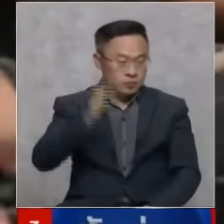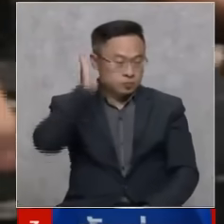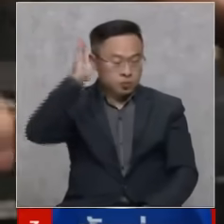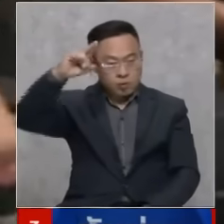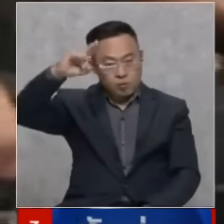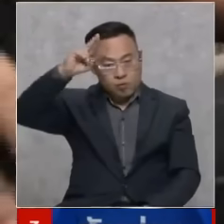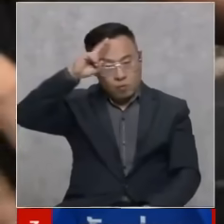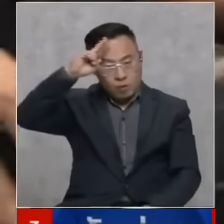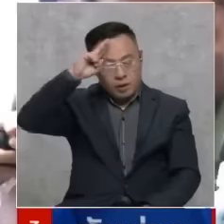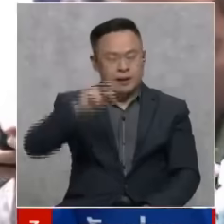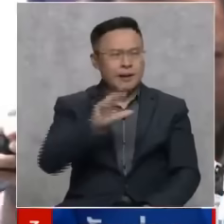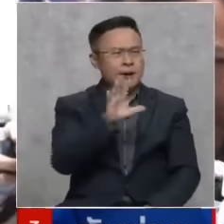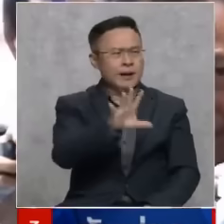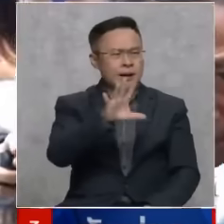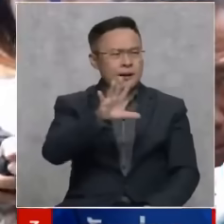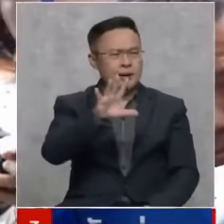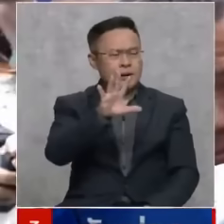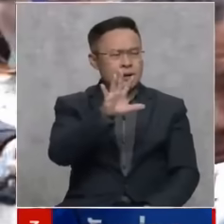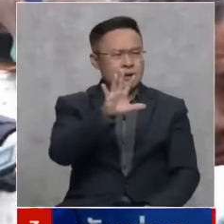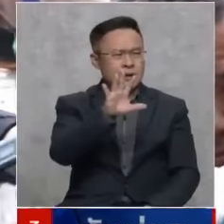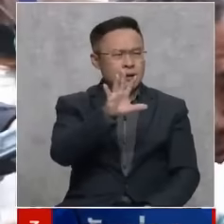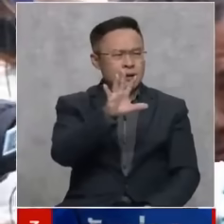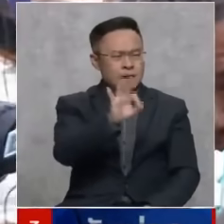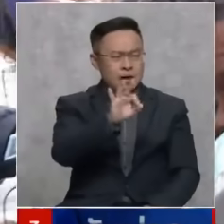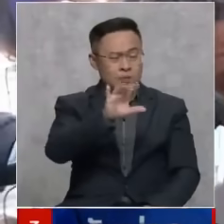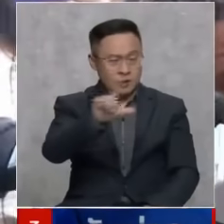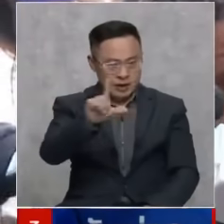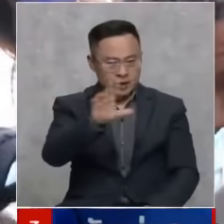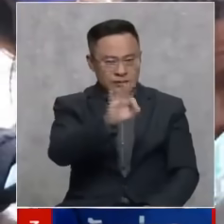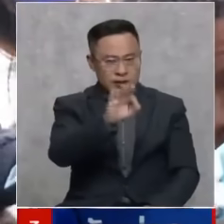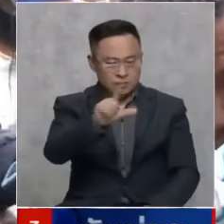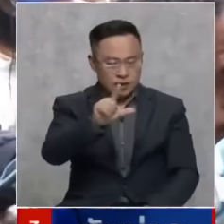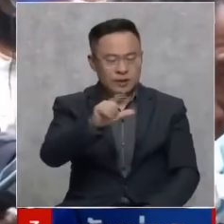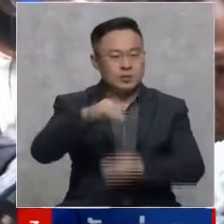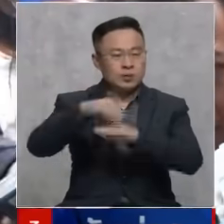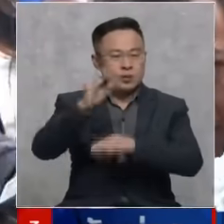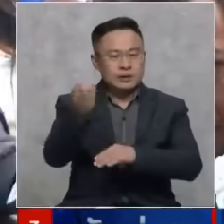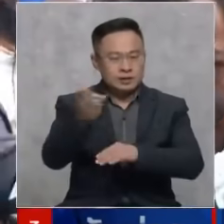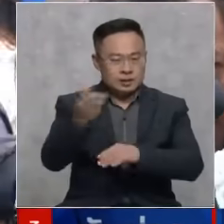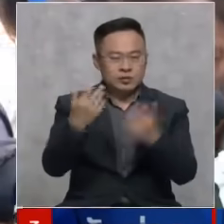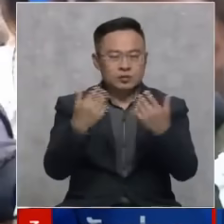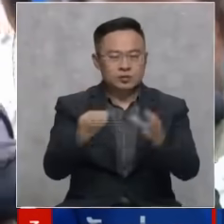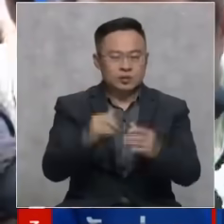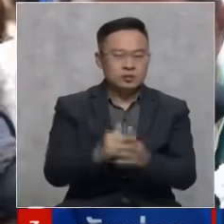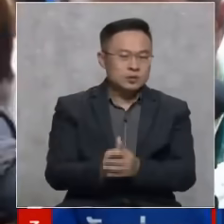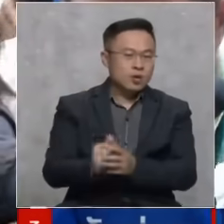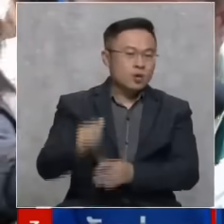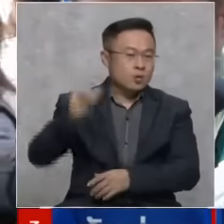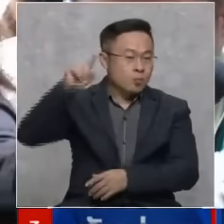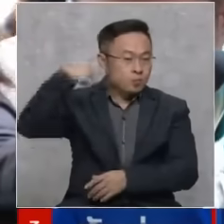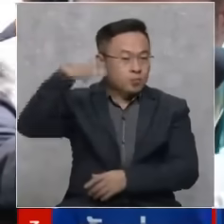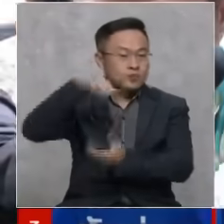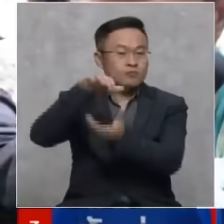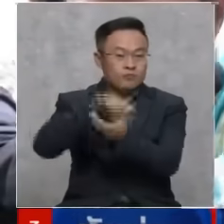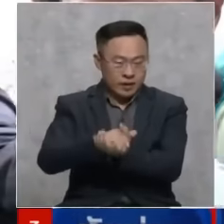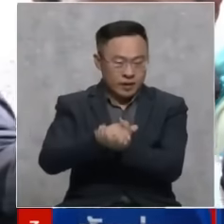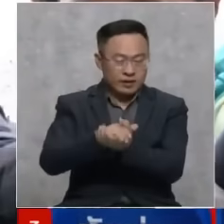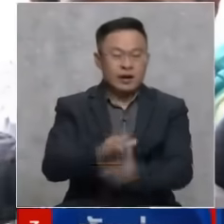9,666,395 บาทและก็เป็นทรัพย์สินของคู่สมรสคือคุณนวลสกุลบำรุงพงศ์